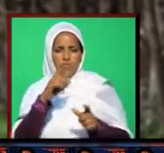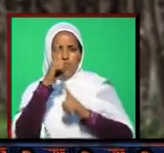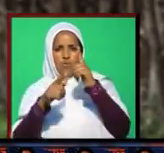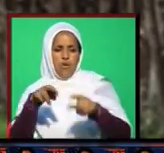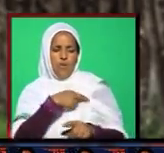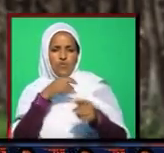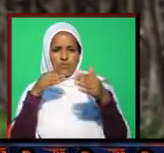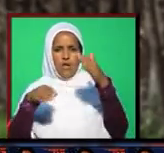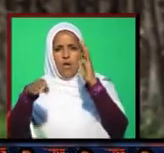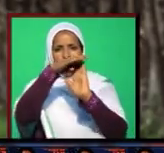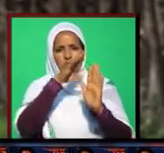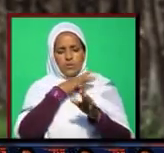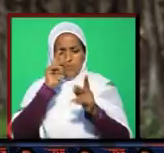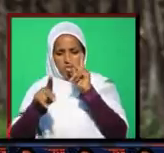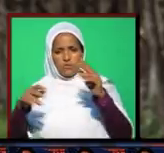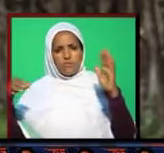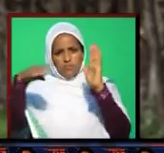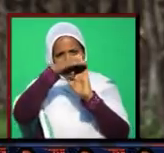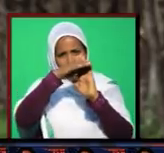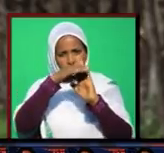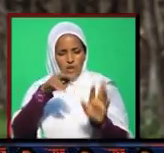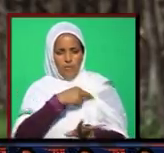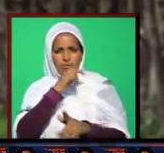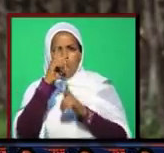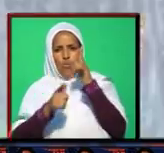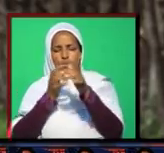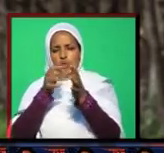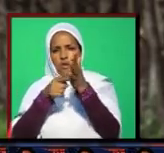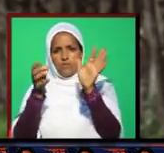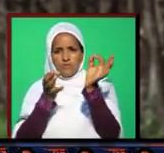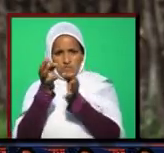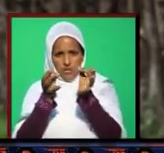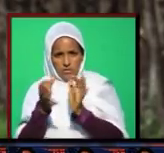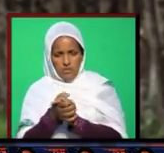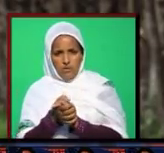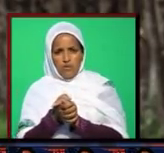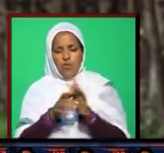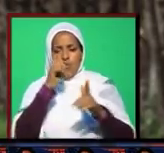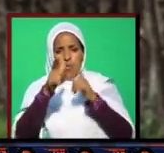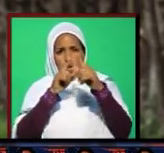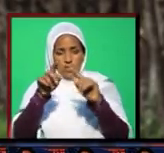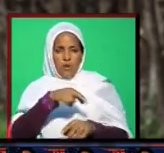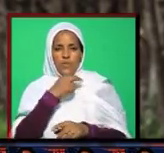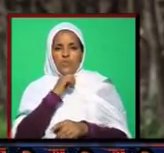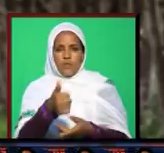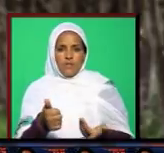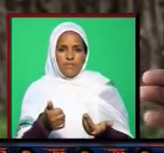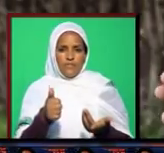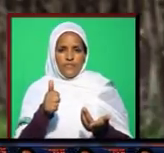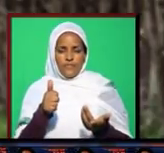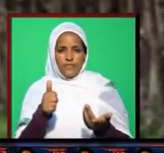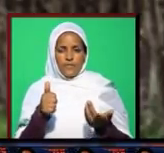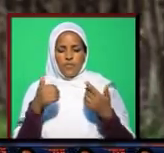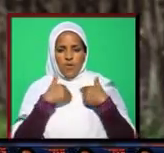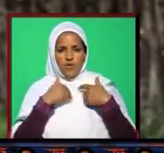ቋንቋ ህብረተሰብን ይወክላል። ሃይማኖት በቋንቋ ይገለጻል። ቋንቋ ግን ሃይማኖት አይደለም። በአረብ ምድር